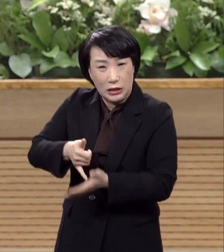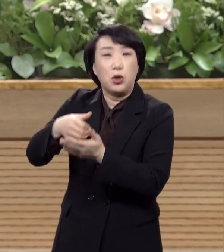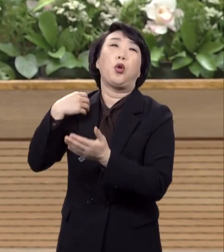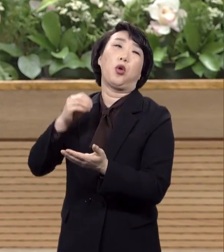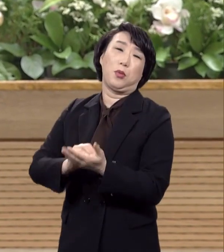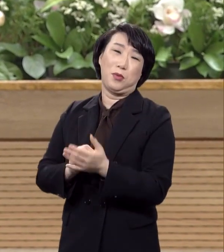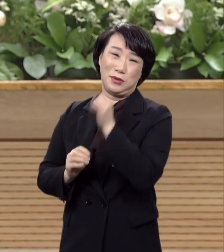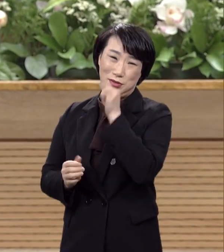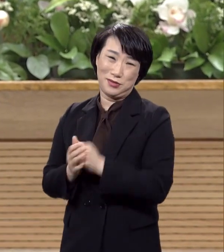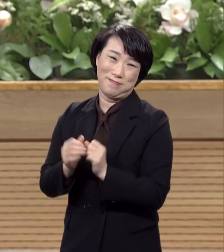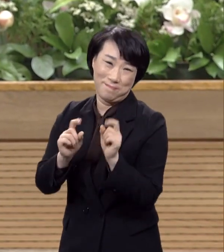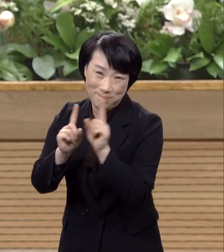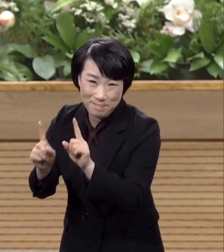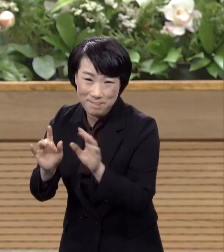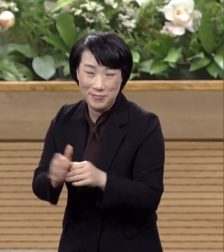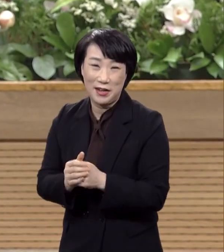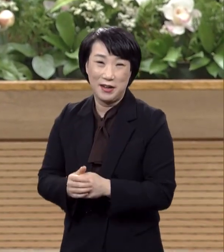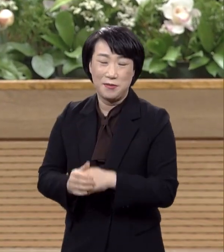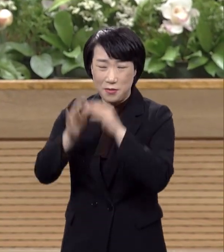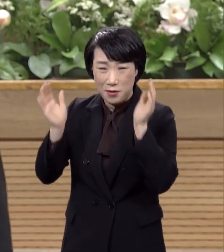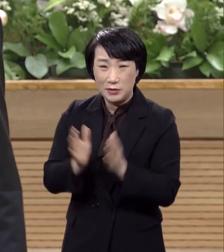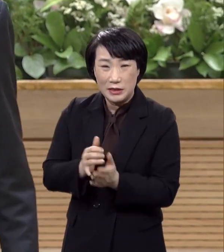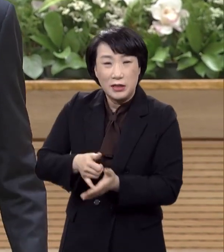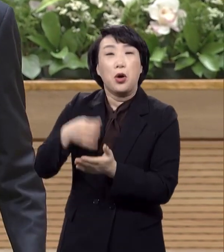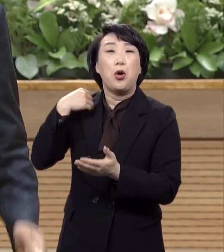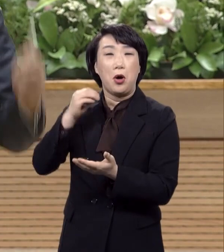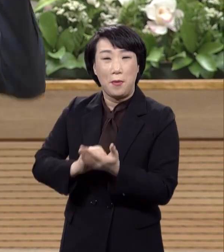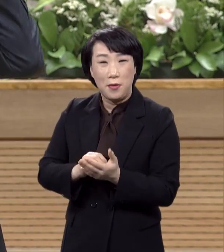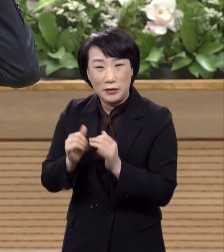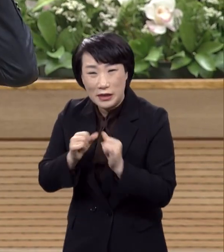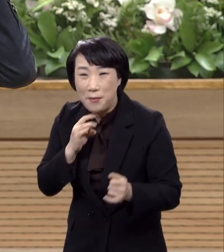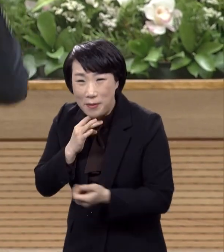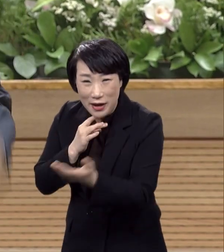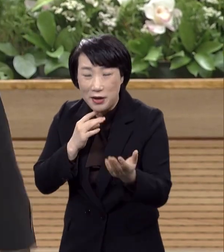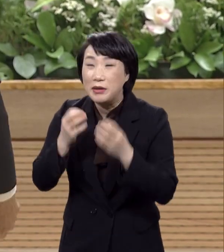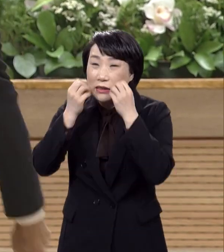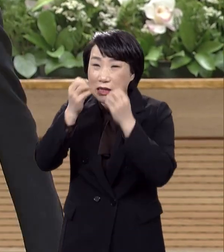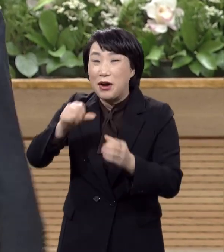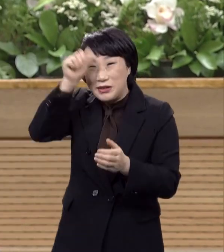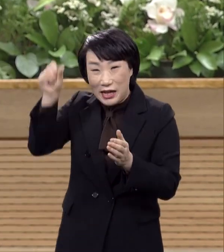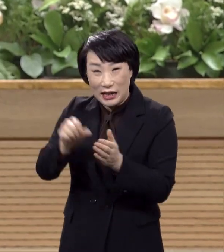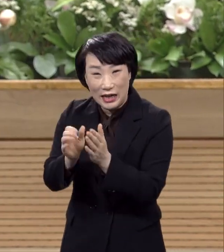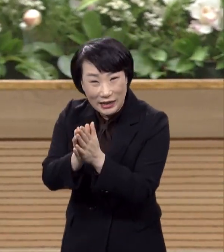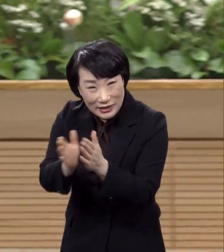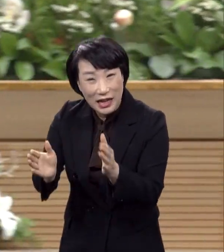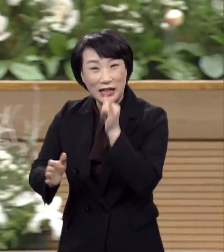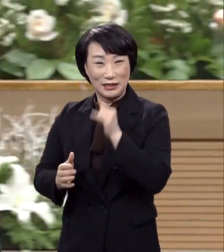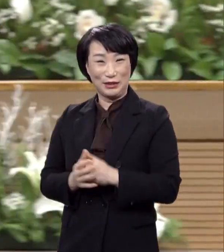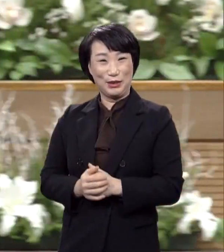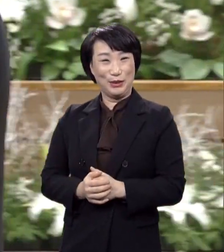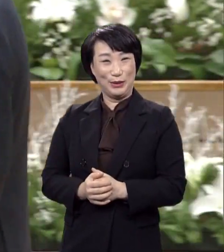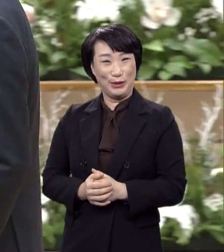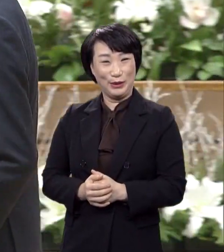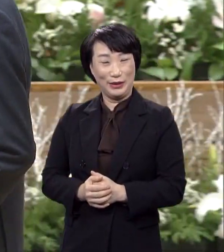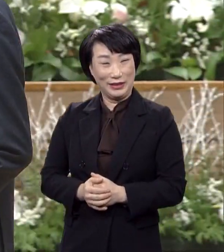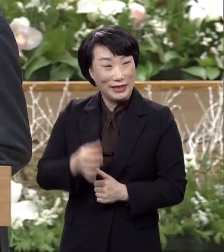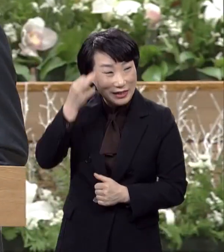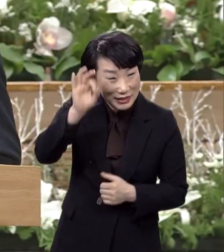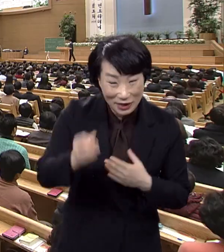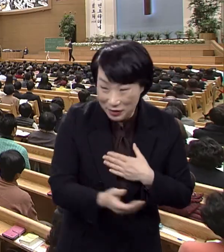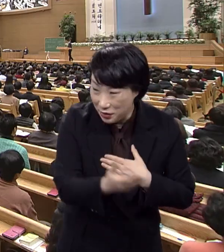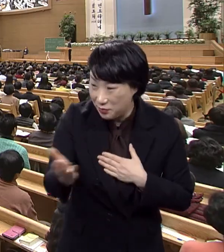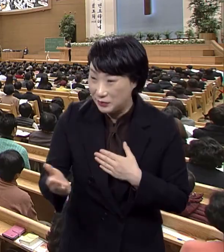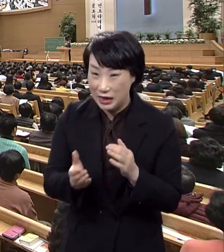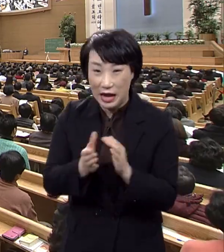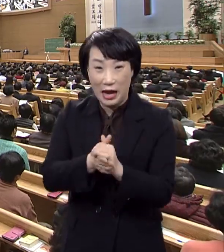이 말입니다. 그래서 전인격이 회복된 사람만이 새로운 세계를 사는 사람이라는 거죠. 인정하시면